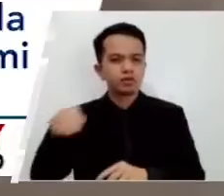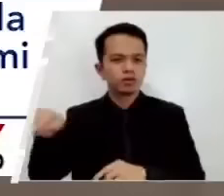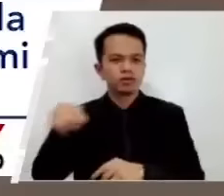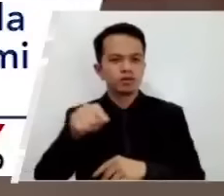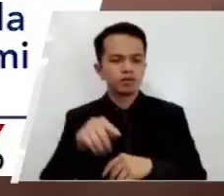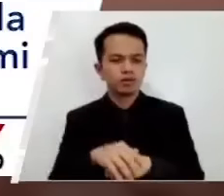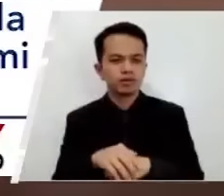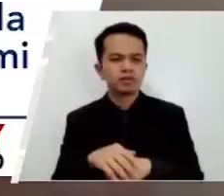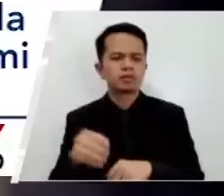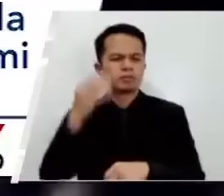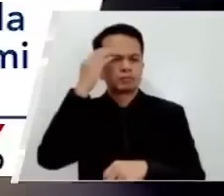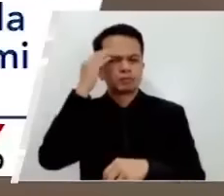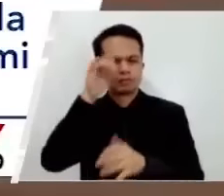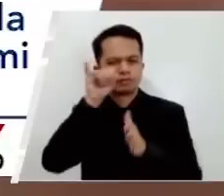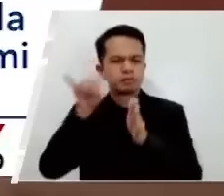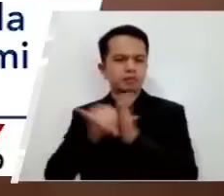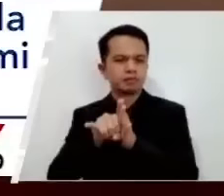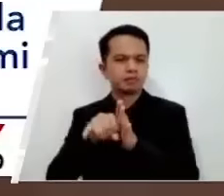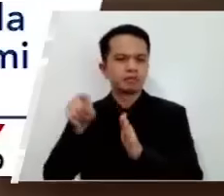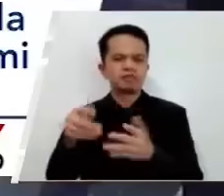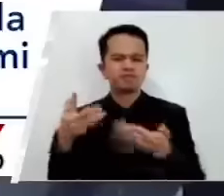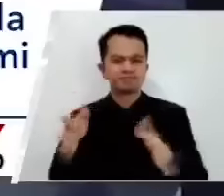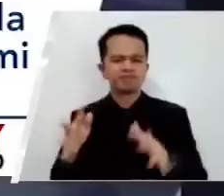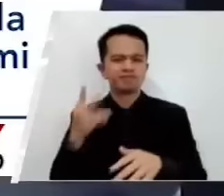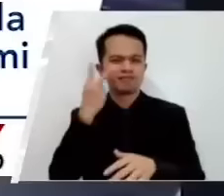siya personally. Nakita ko na rin yung account nila.